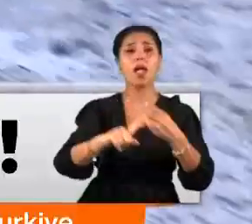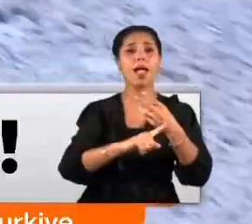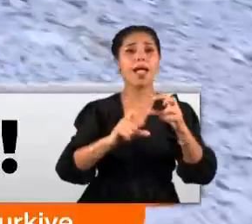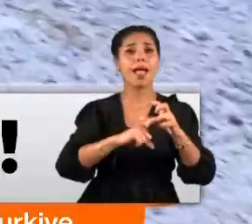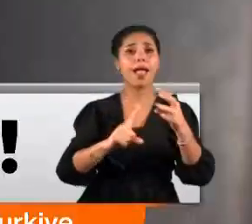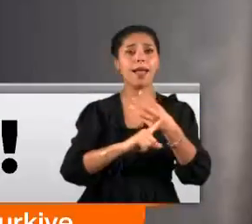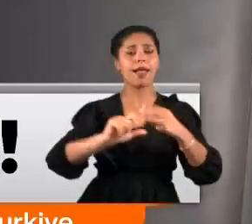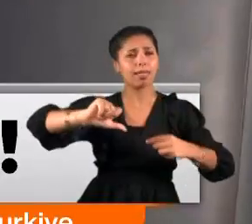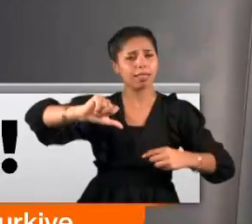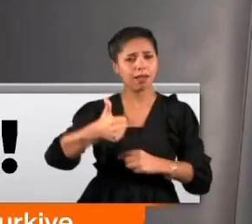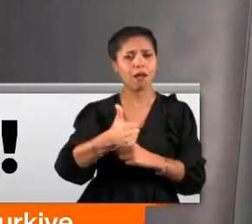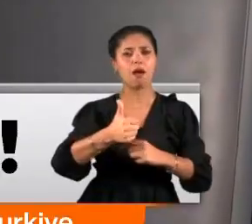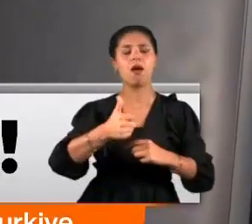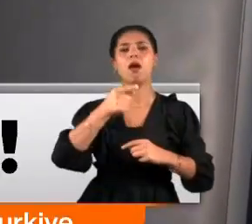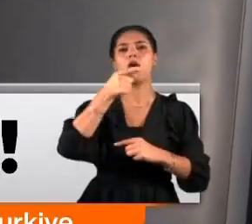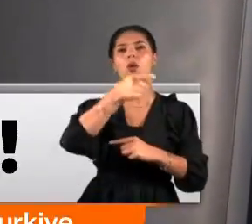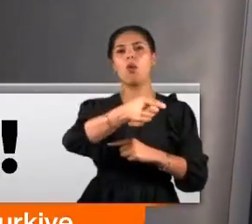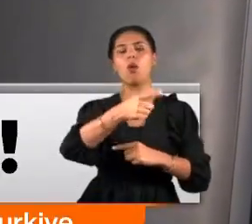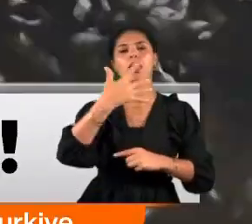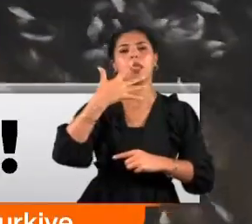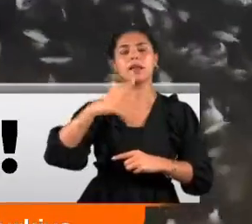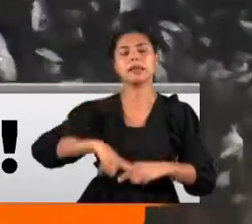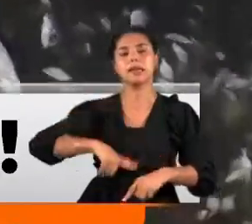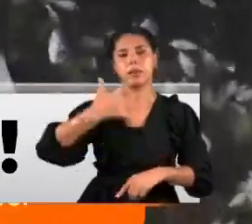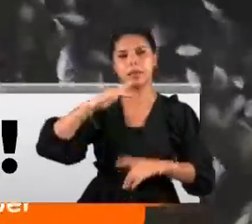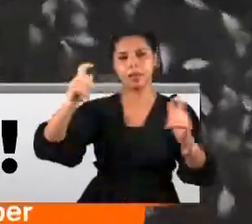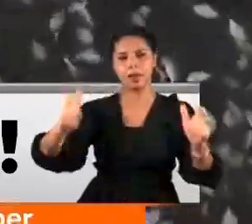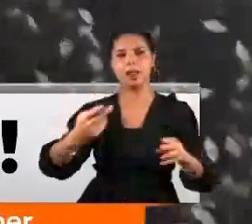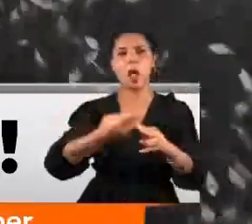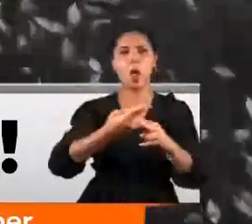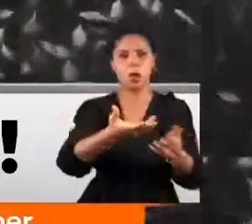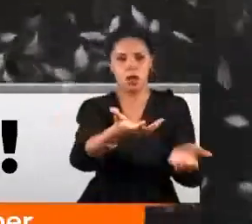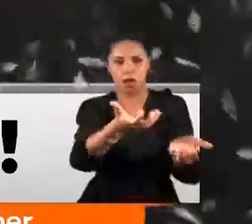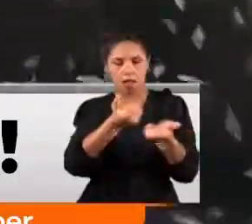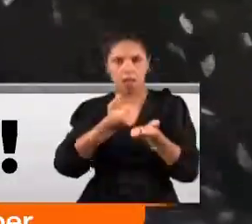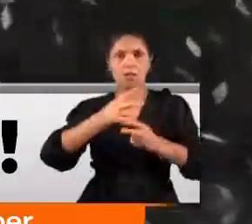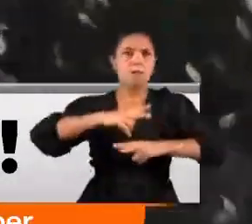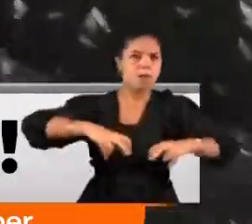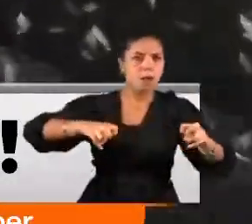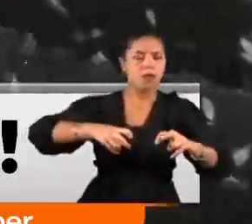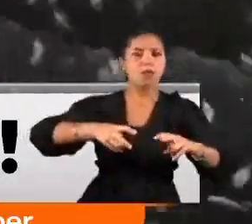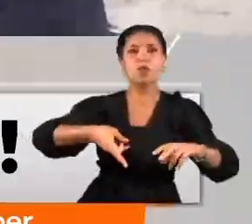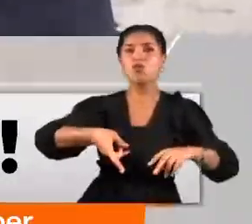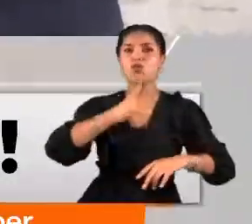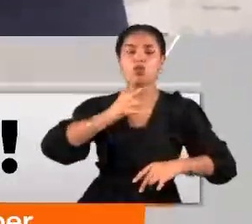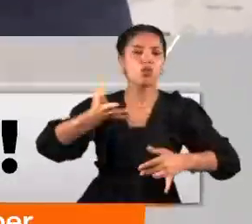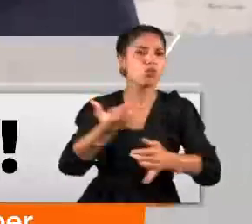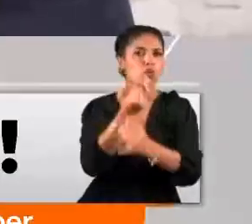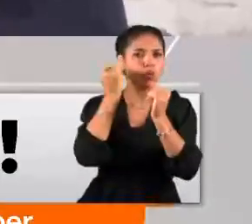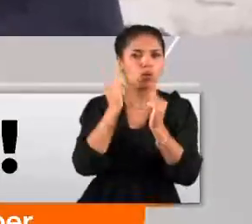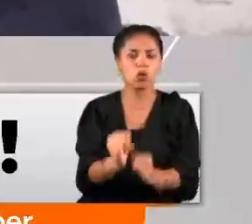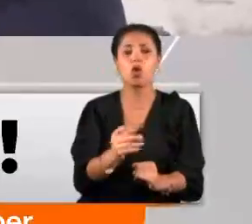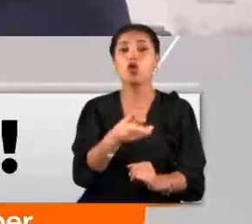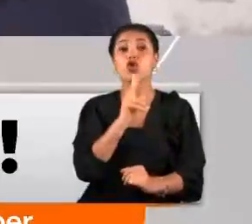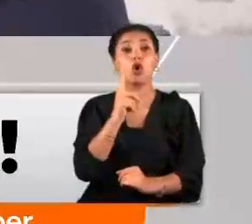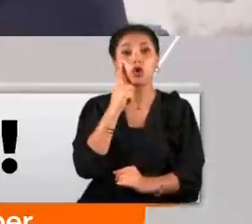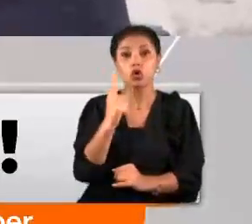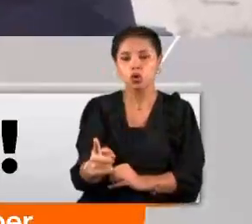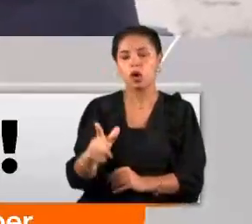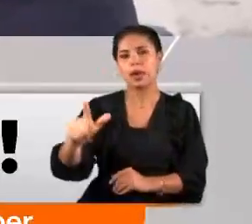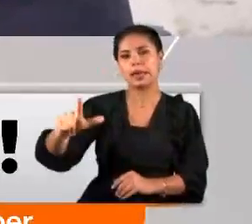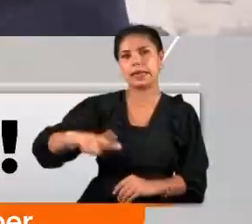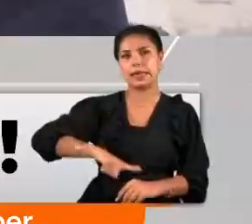arıtma tesislerinden numuneler alındı. Balık ölümleri için inceleme başlatıldı. Sonuç skandaldı. İşte bu sonuçlara göre